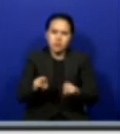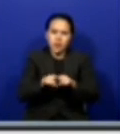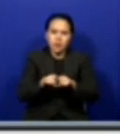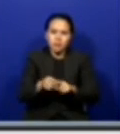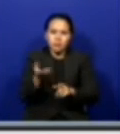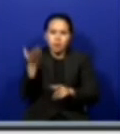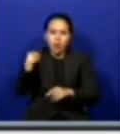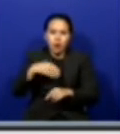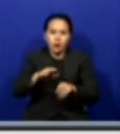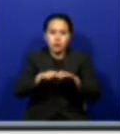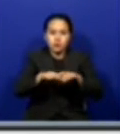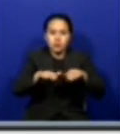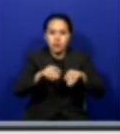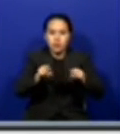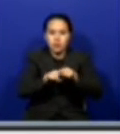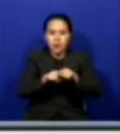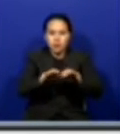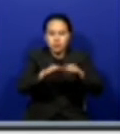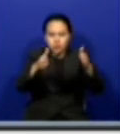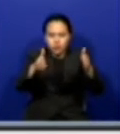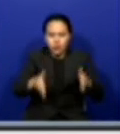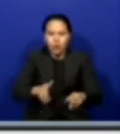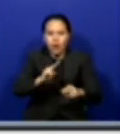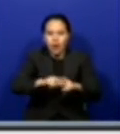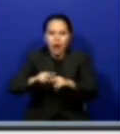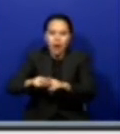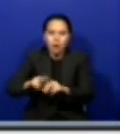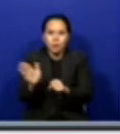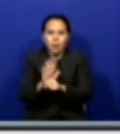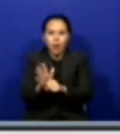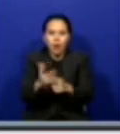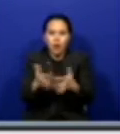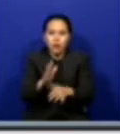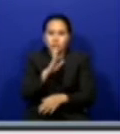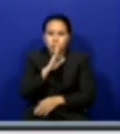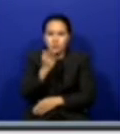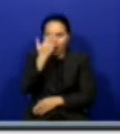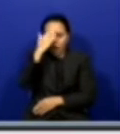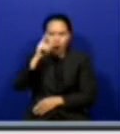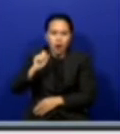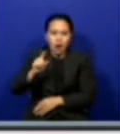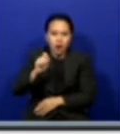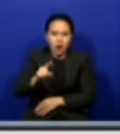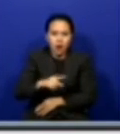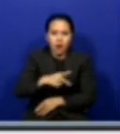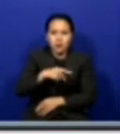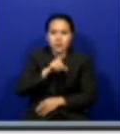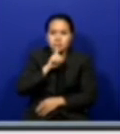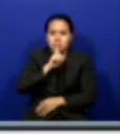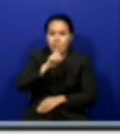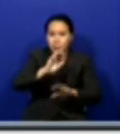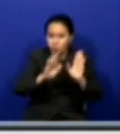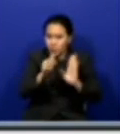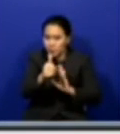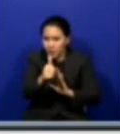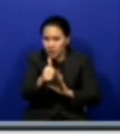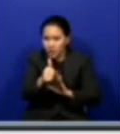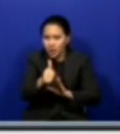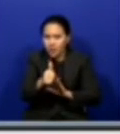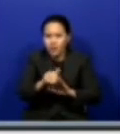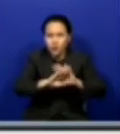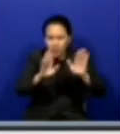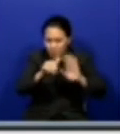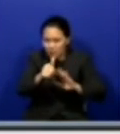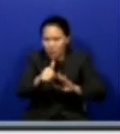ได้นั่งได้คนเดียวสองคน ประกาศว่าเฉยได้เนี่ยเราเดือดร้อน ยกเลิกได้ไหม ยังไม่ได้ยกเลิกจ่ายอยู่ยังไม่ยกเลิก ยกเลิกได้ไหมยกเลิ